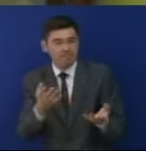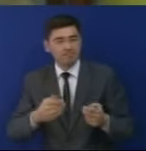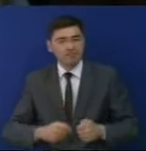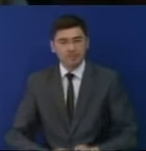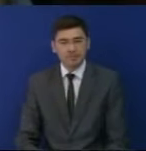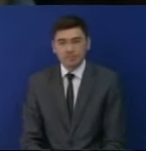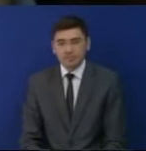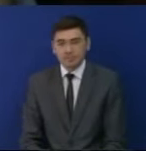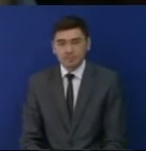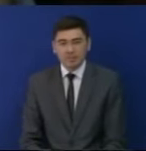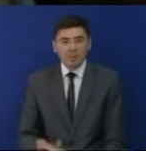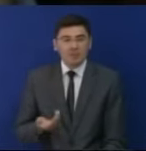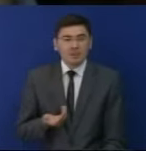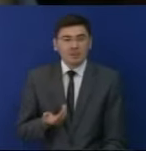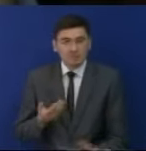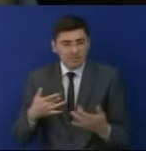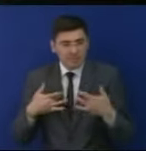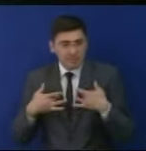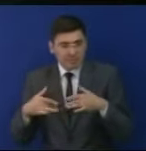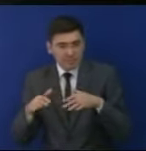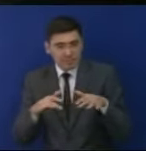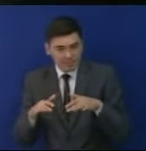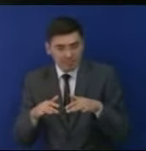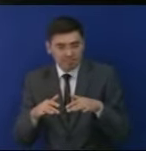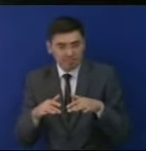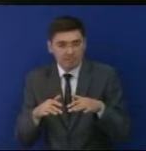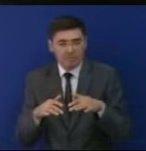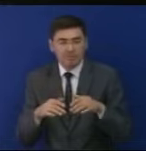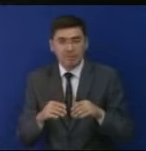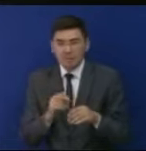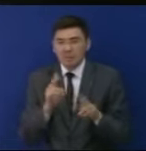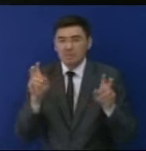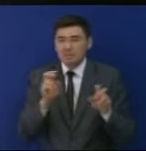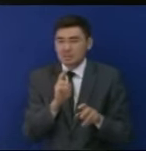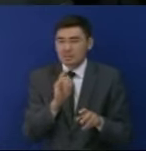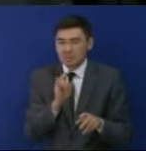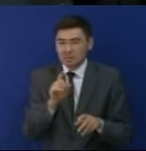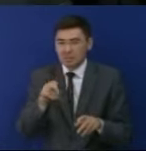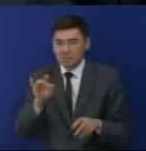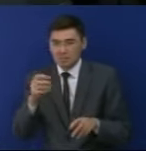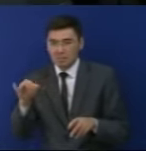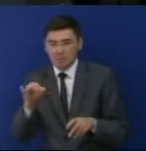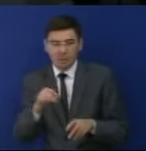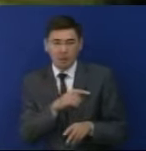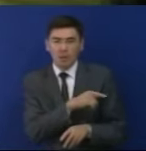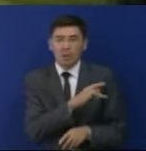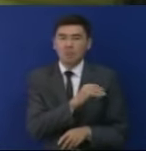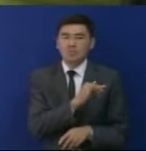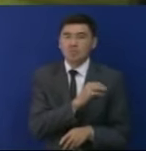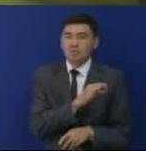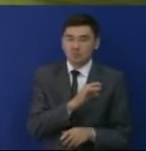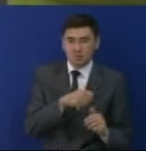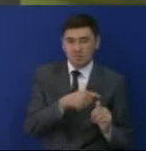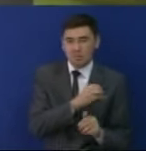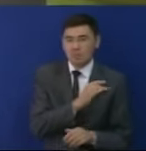зрителям. Комедию «Бео Хаздарай» Канатбека Байсиитова и Куандыка Шангытбаева поставил режиссер Ербол Жуазбек. Главную мужскую